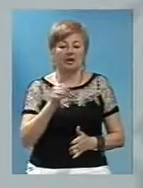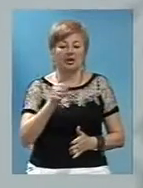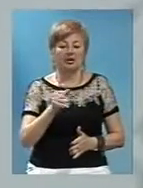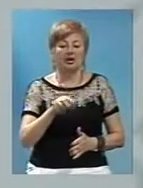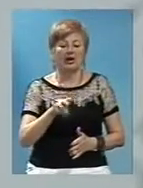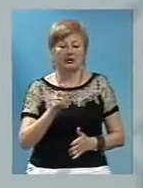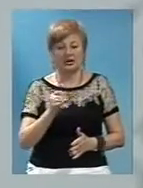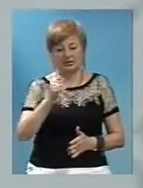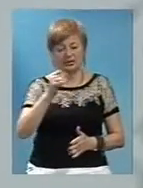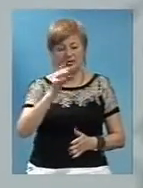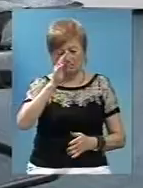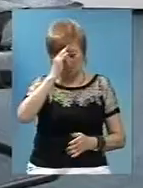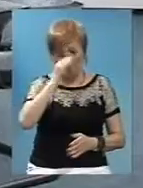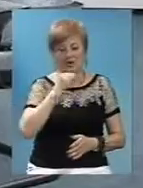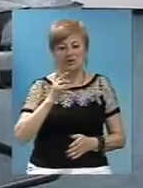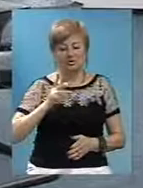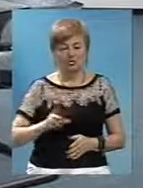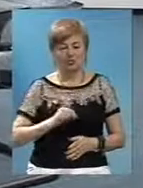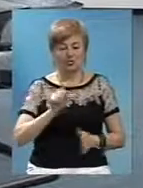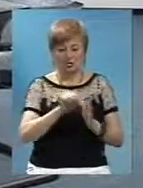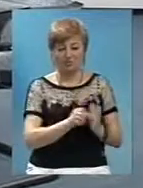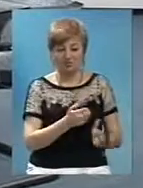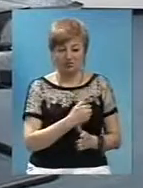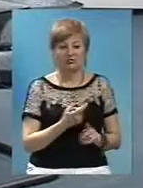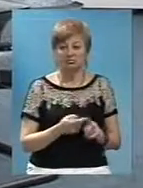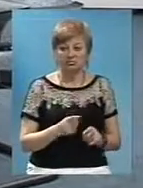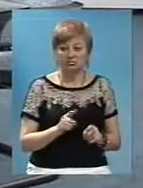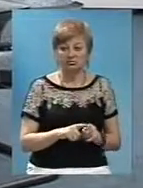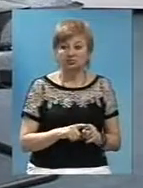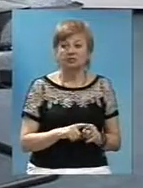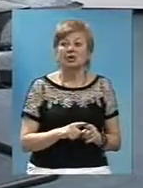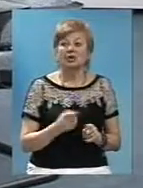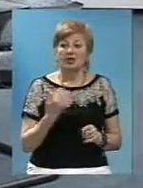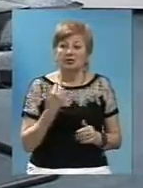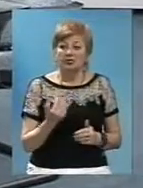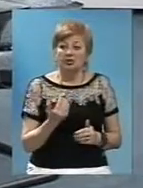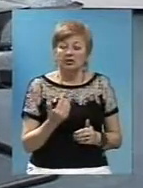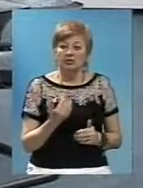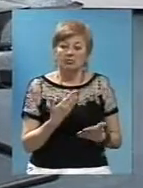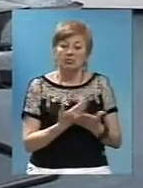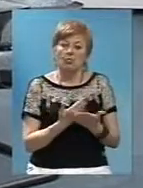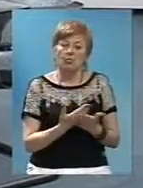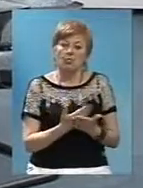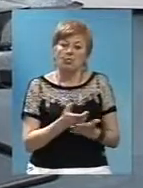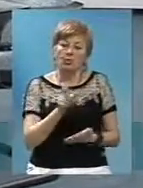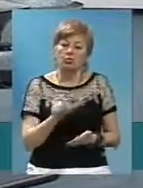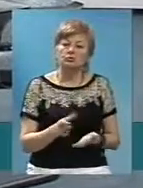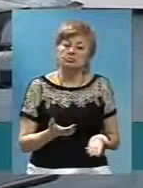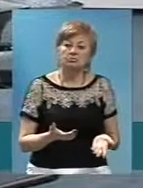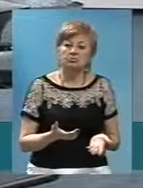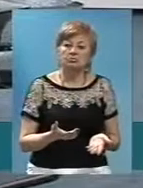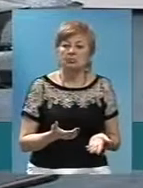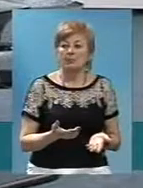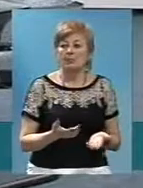це фотографіями і прізвищами підозрюваних.